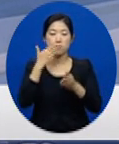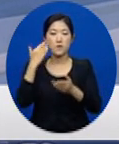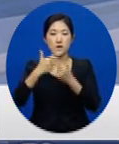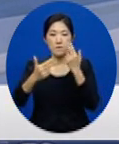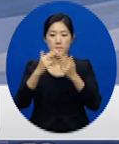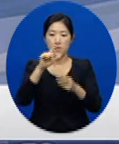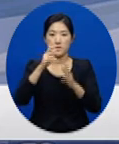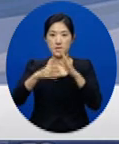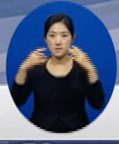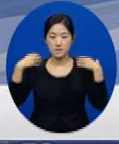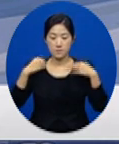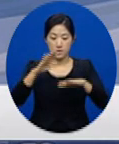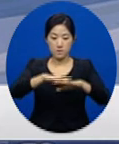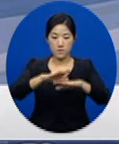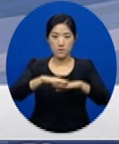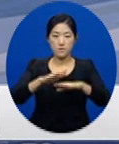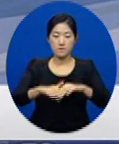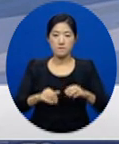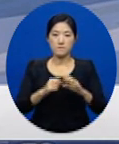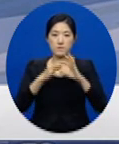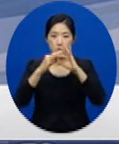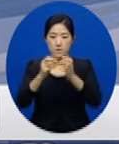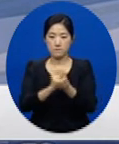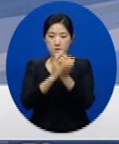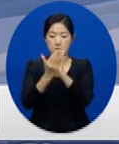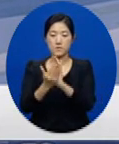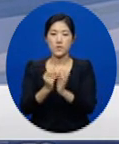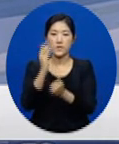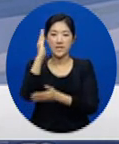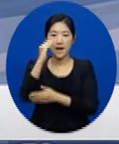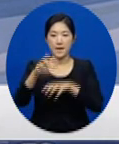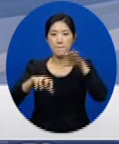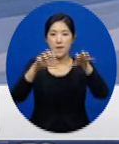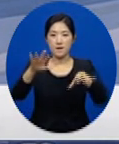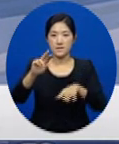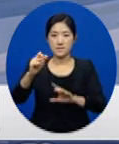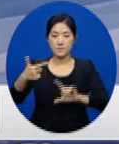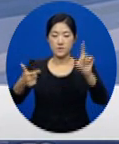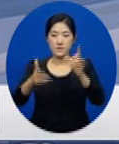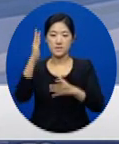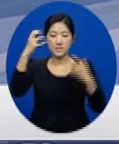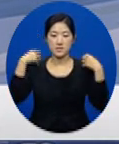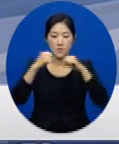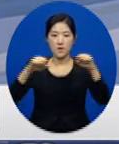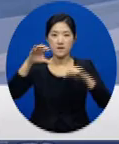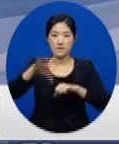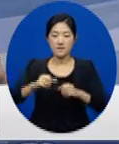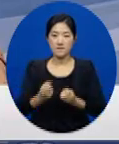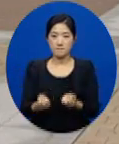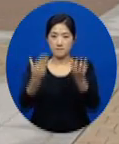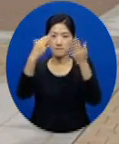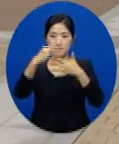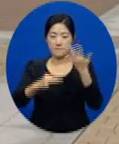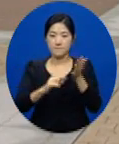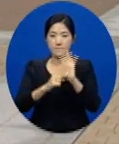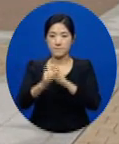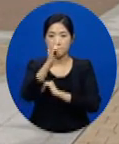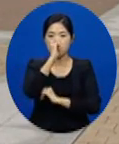피어나는 아름다운 꽃 이야기 마을을 지난달 26일 시청 광장에서 개소했습니다.